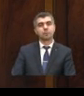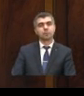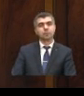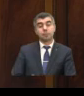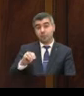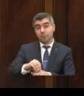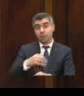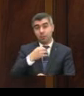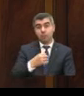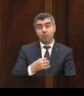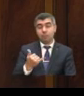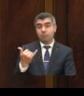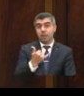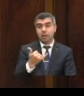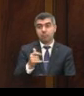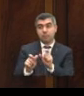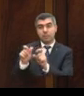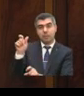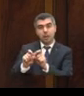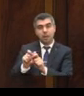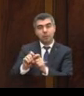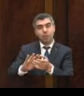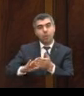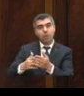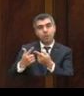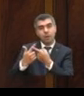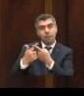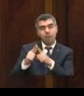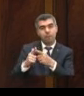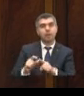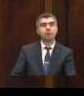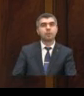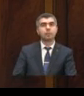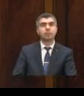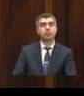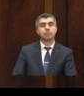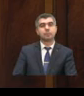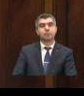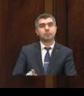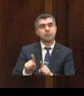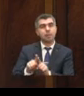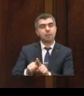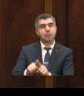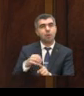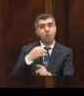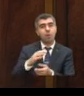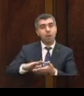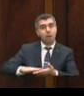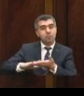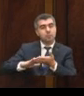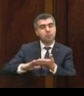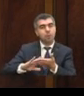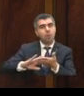مما عزز من ثقة المواطنين والمواطنات في مؤسسات بلدهم وفي